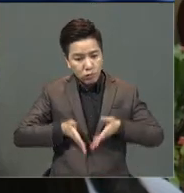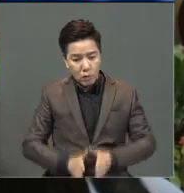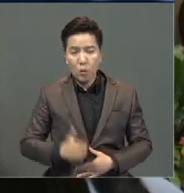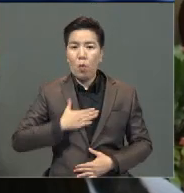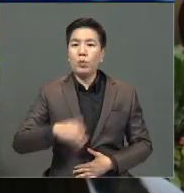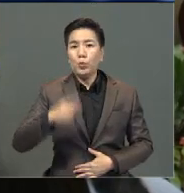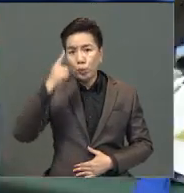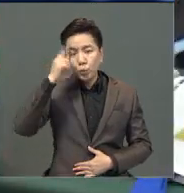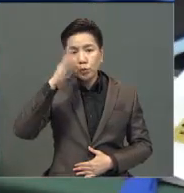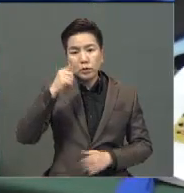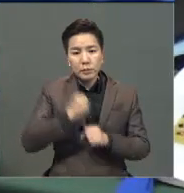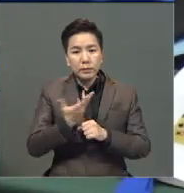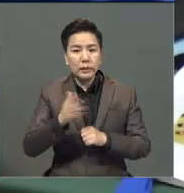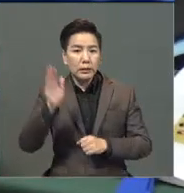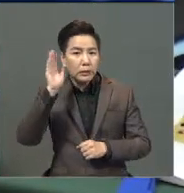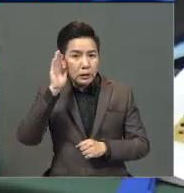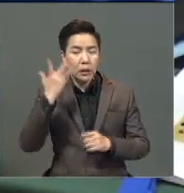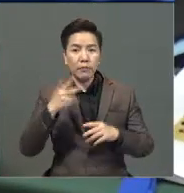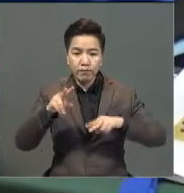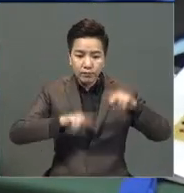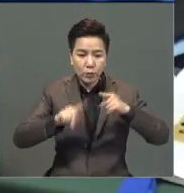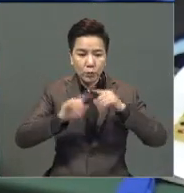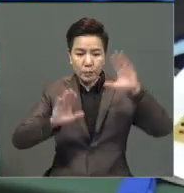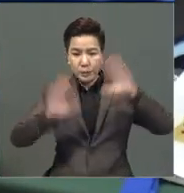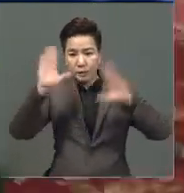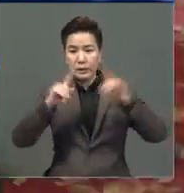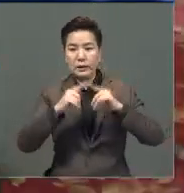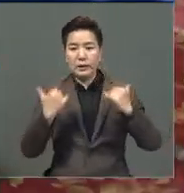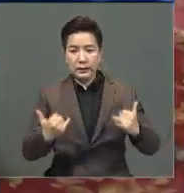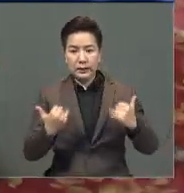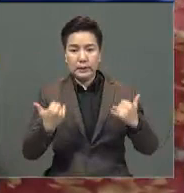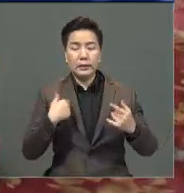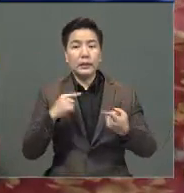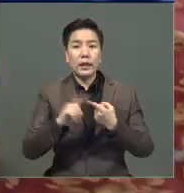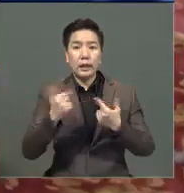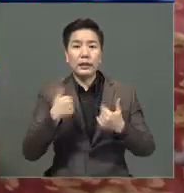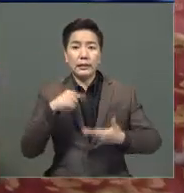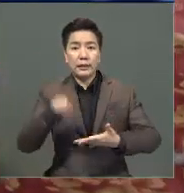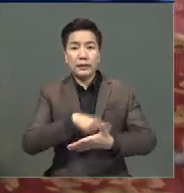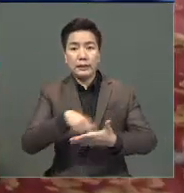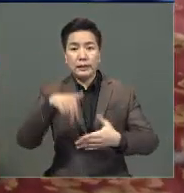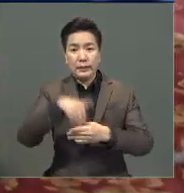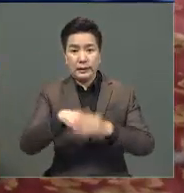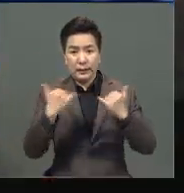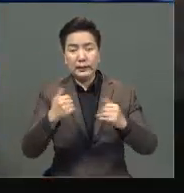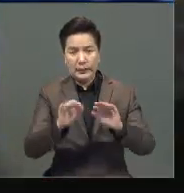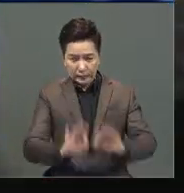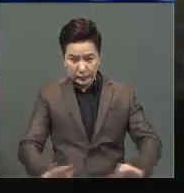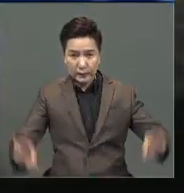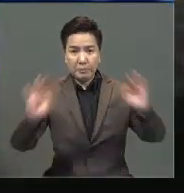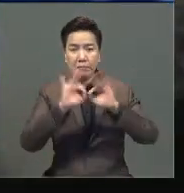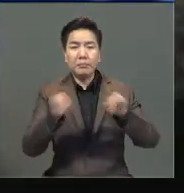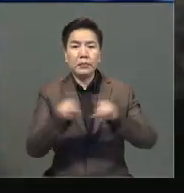เองนะครับเพื่อนำไปสู่ความเลื่อมใสศรัทธาในการปกครองระบอบประชาธิปไตยในที่สุดดังนั้นกับการเลือกตั้งท้องถิ่นจึงสำคัญ